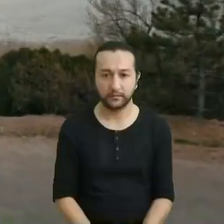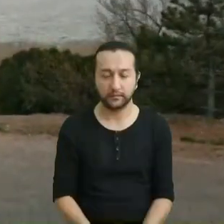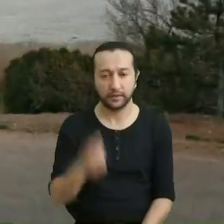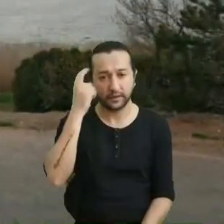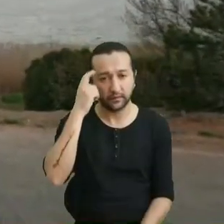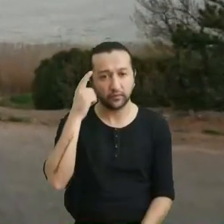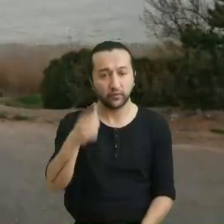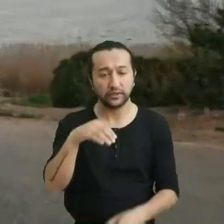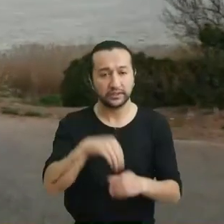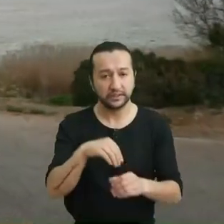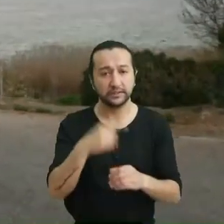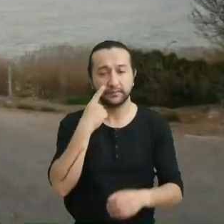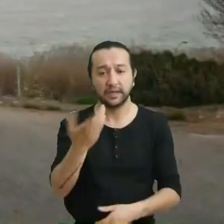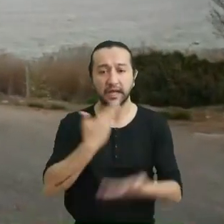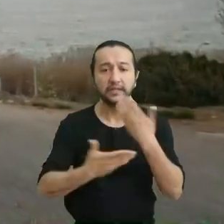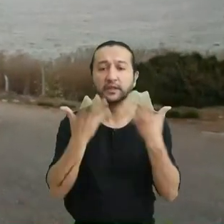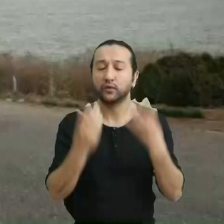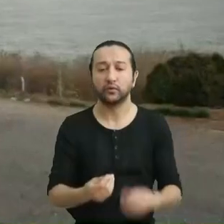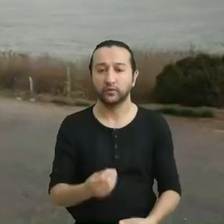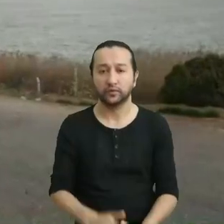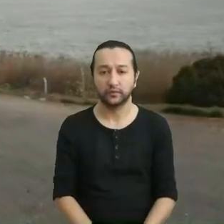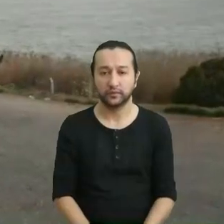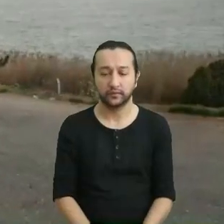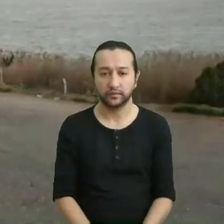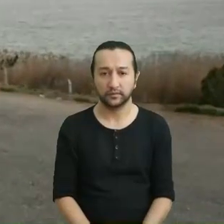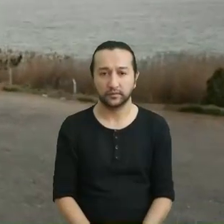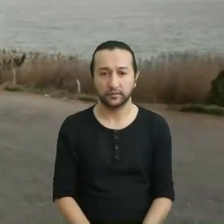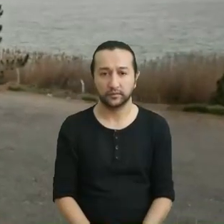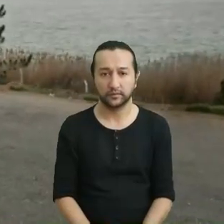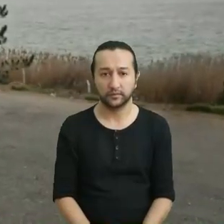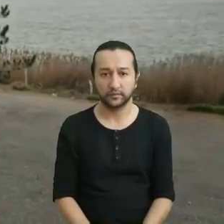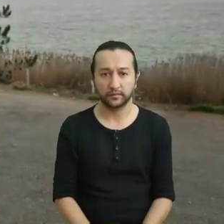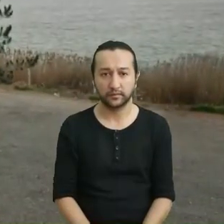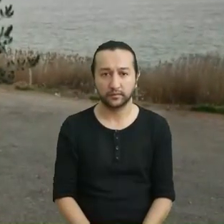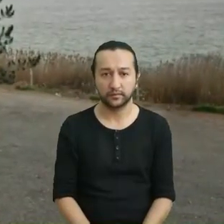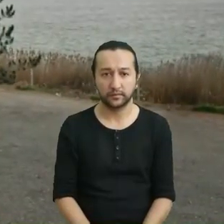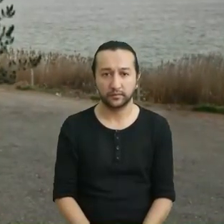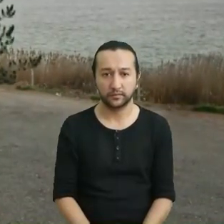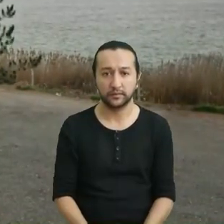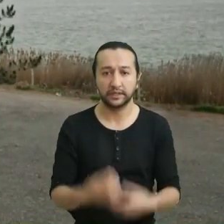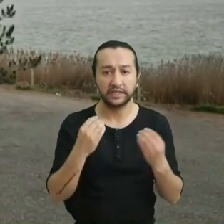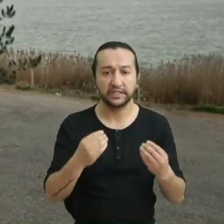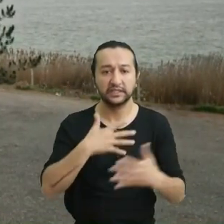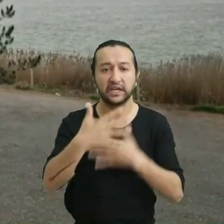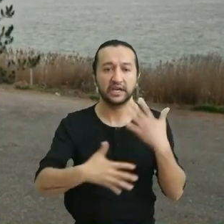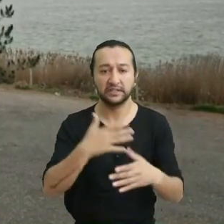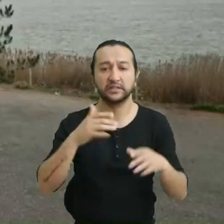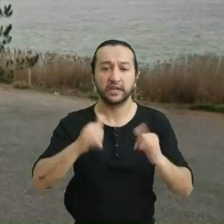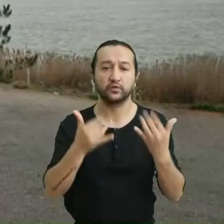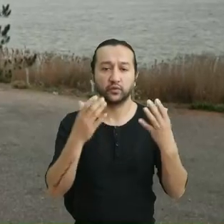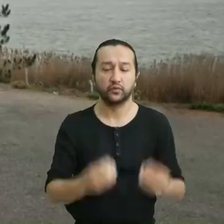Hamza şu işin aslını bana anlatsana bir neler oluyor. Küçük taburelerdeler. İyice çığırından çıktılar